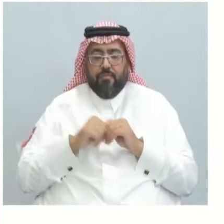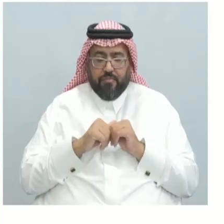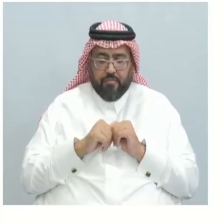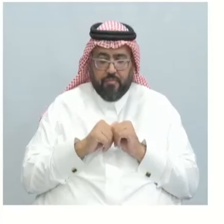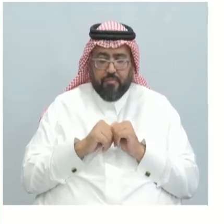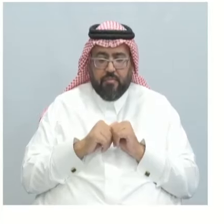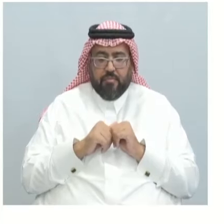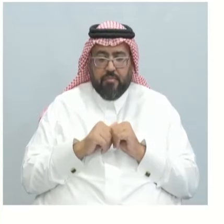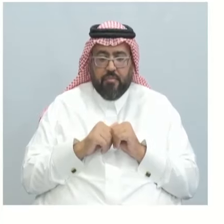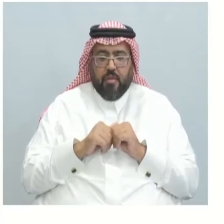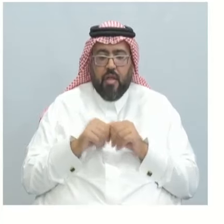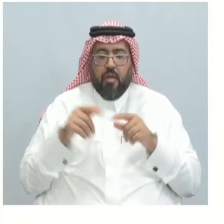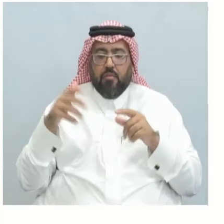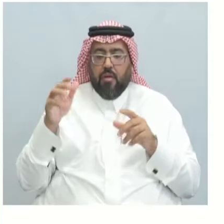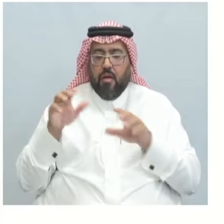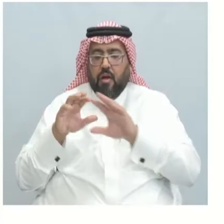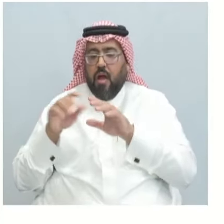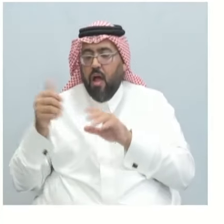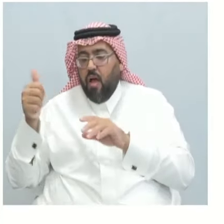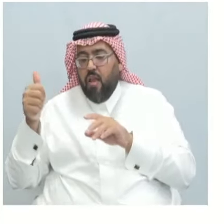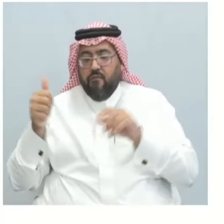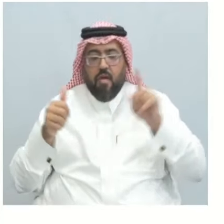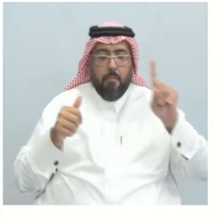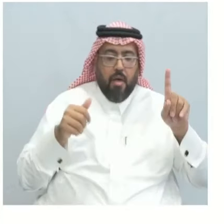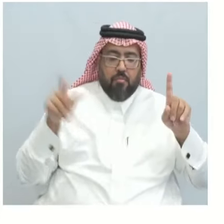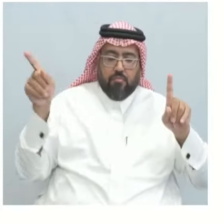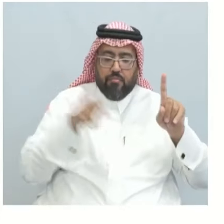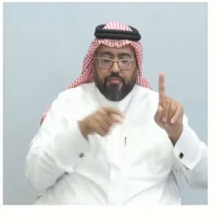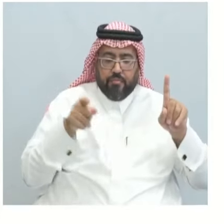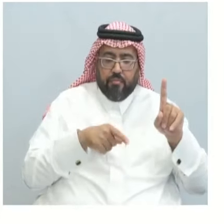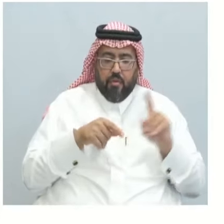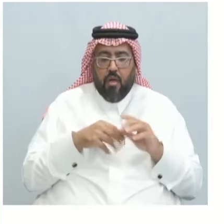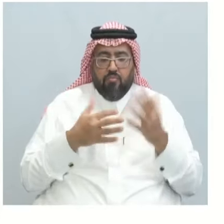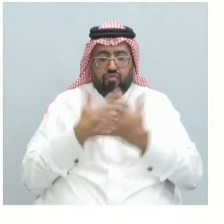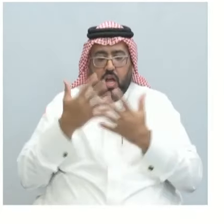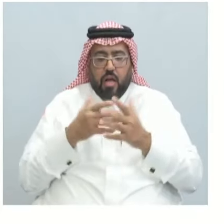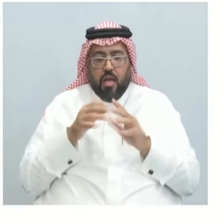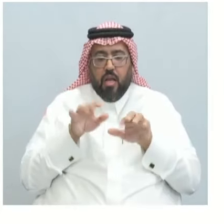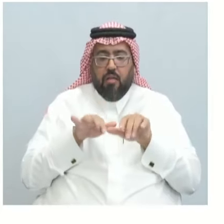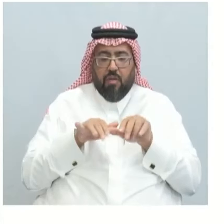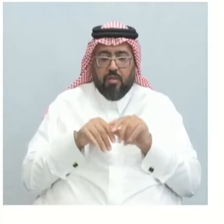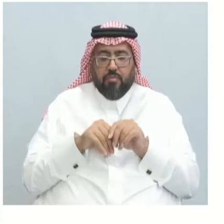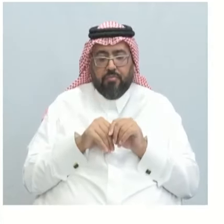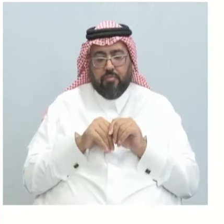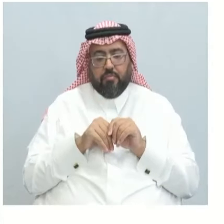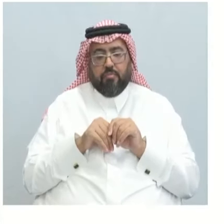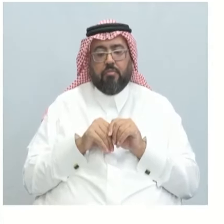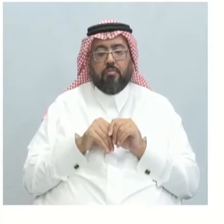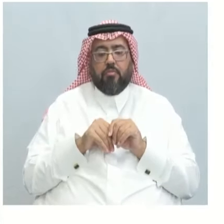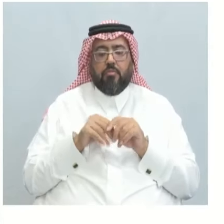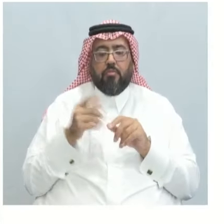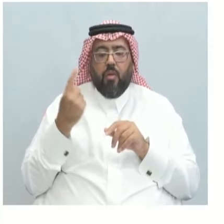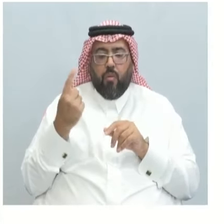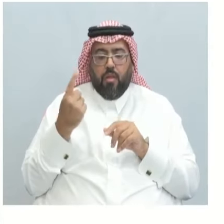الثابت صل بين مشاكل الحاسب الاتيه وطرق التعامل معها رقم